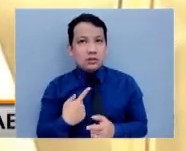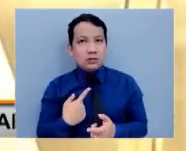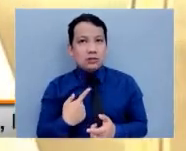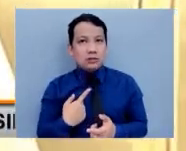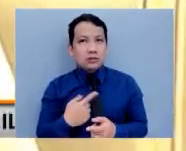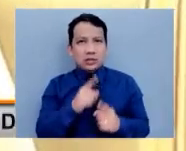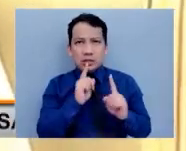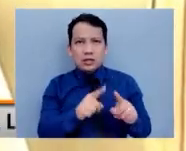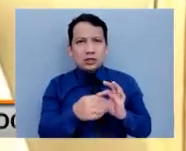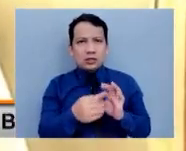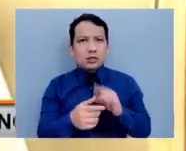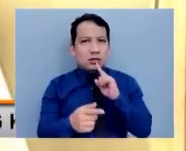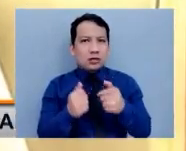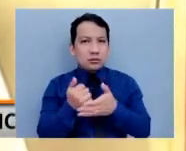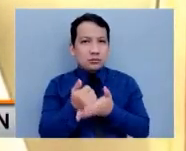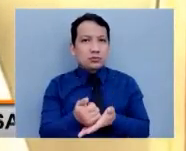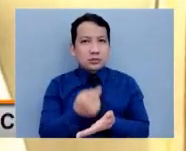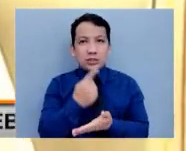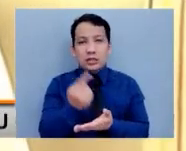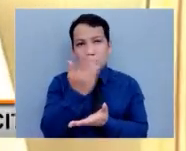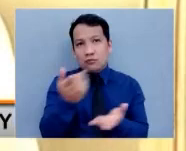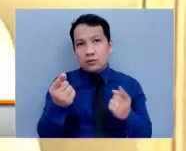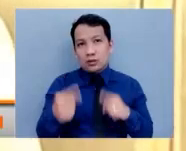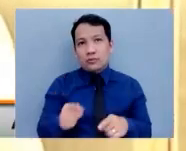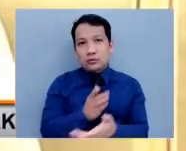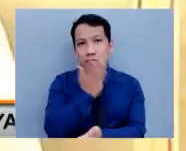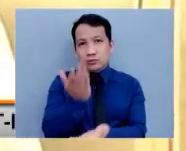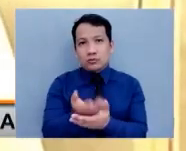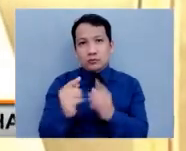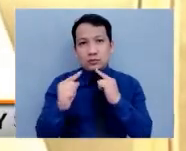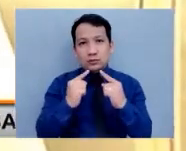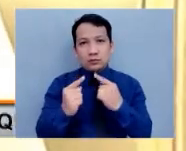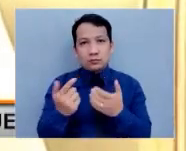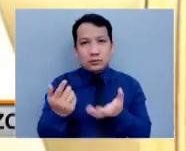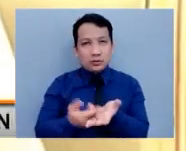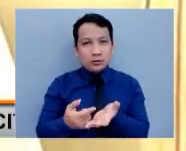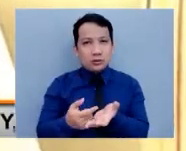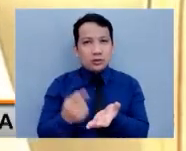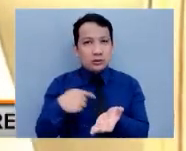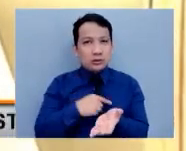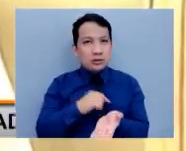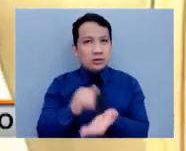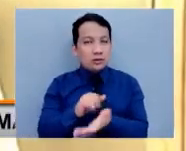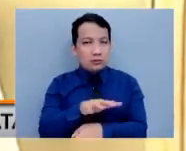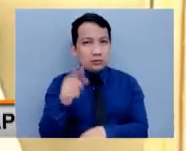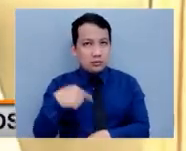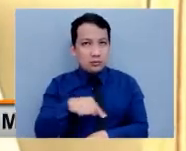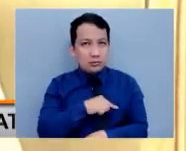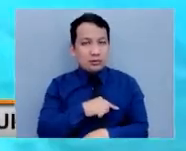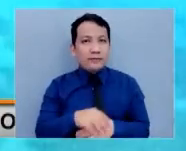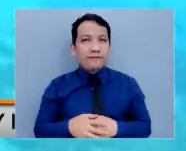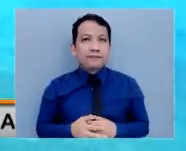he will have a report, but I'm sure he will be able to tell us what happened during the conversation and see how it affects